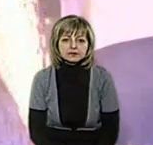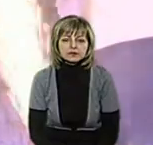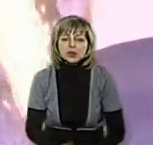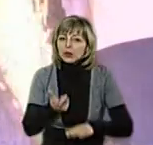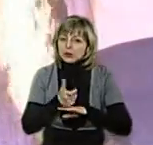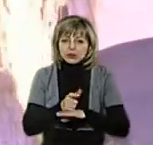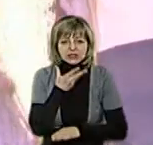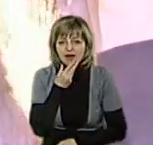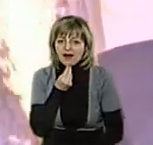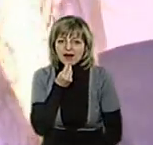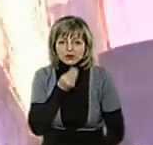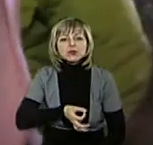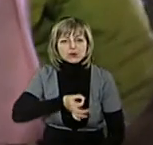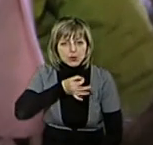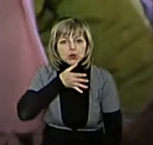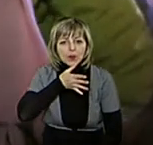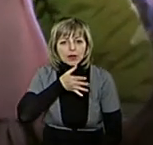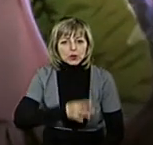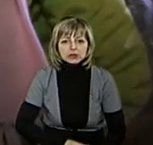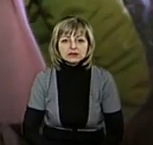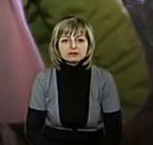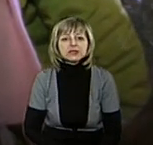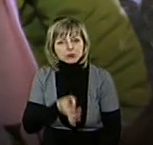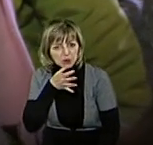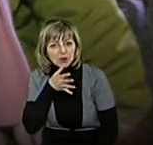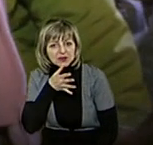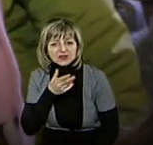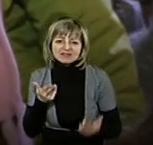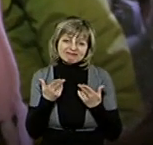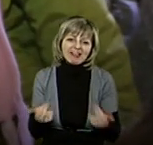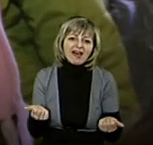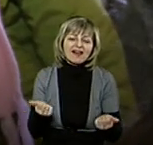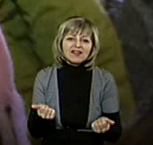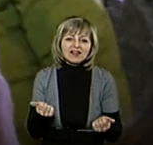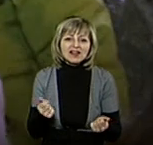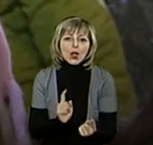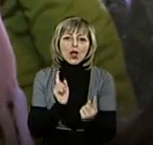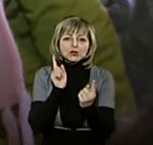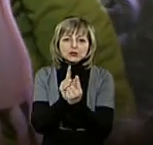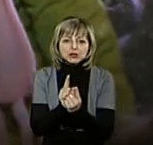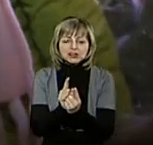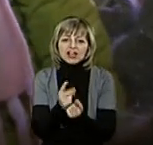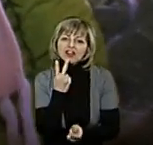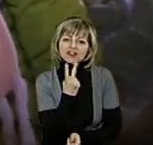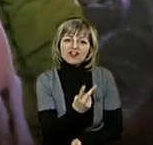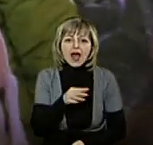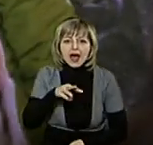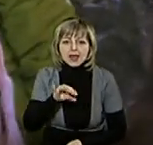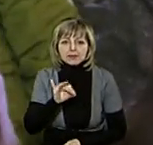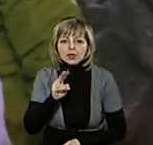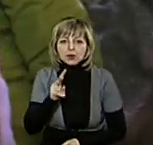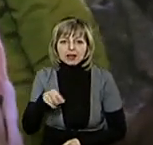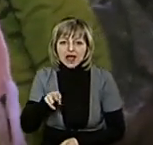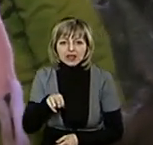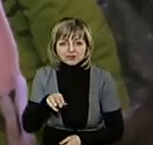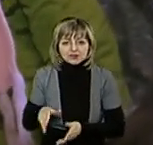Дуже гарно. Сподобалось. Сподобалося? Зустріли Миколая, два аж по дорозі.